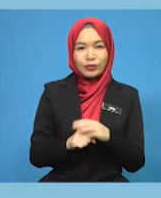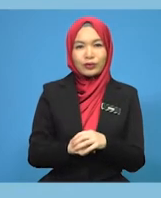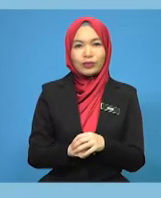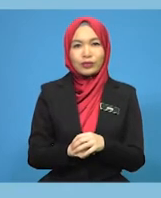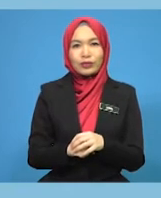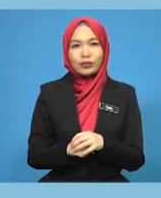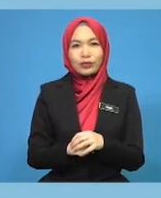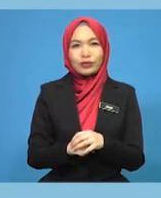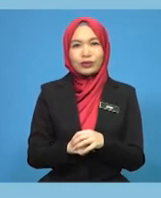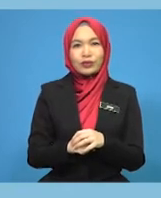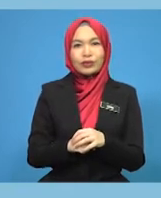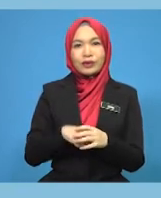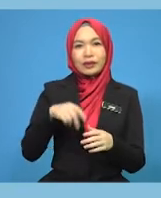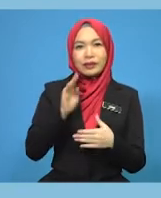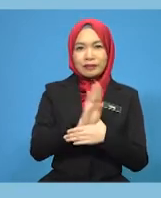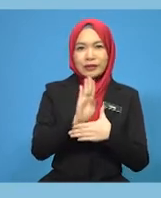dan identiti korporat.